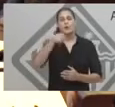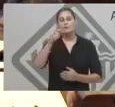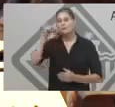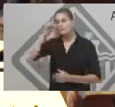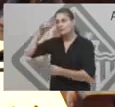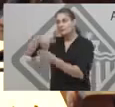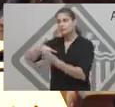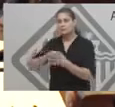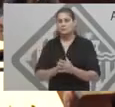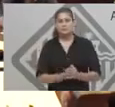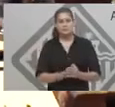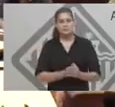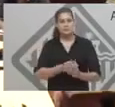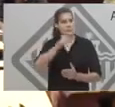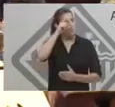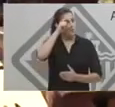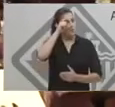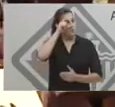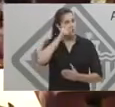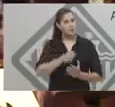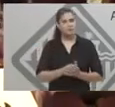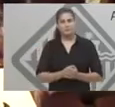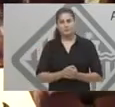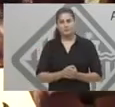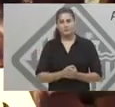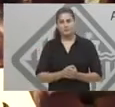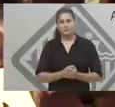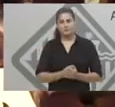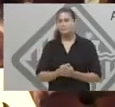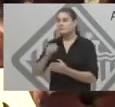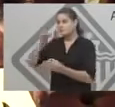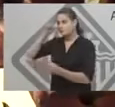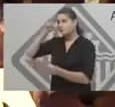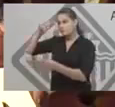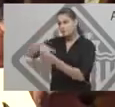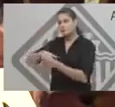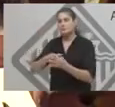Noguera. Noguera Ortega Antoni. Antoni Noguera.